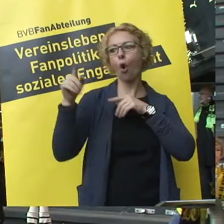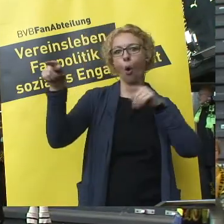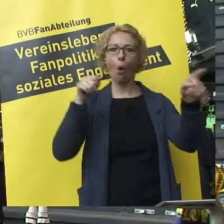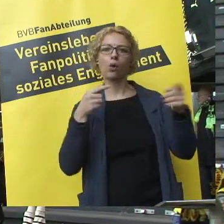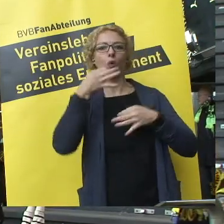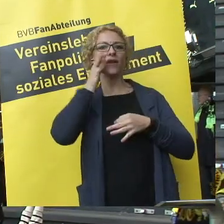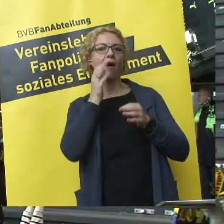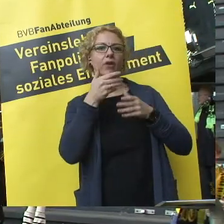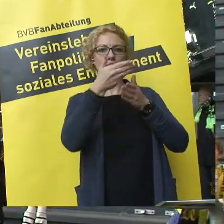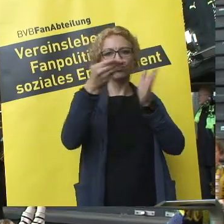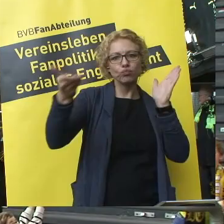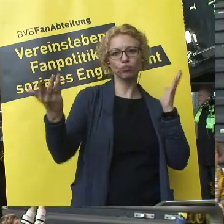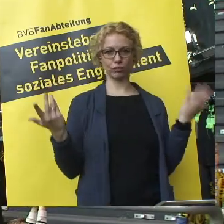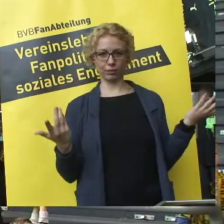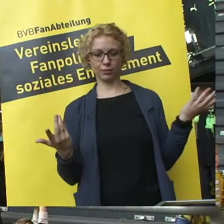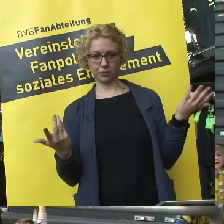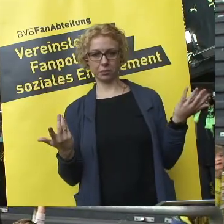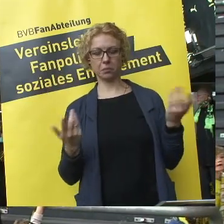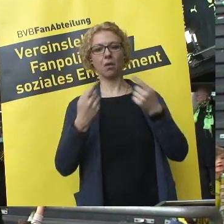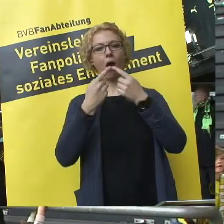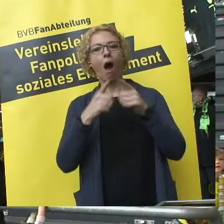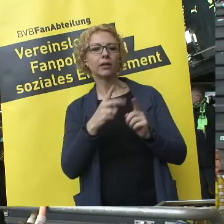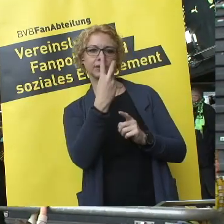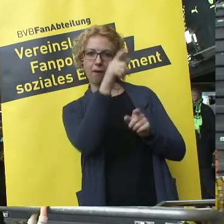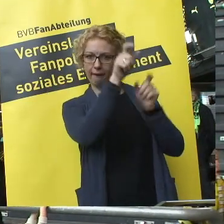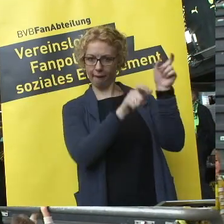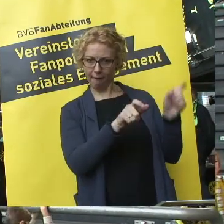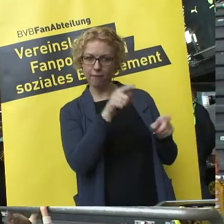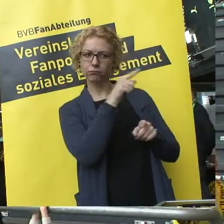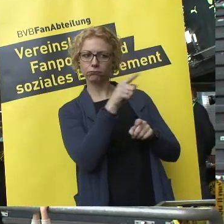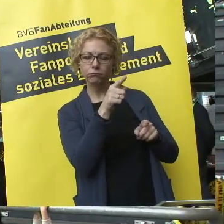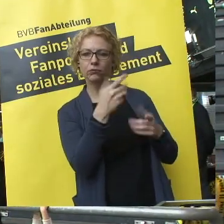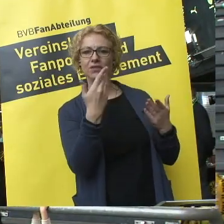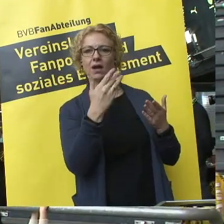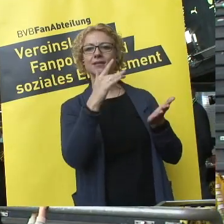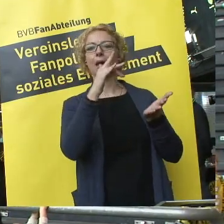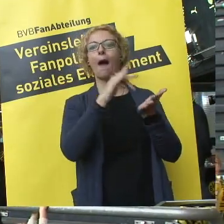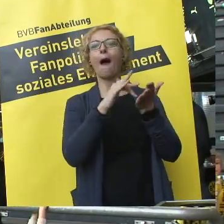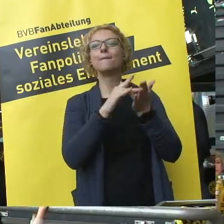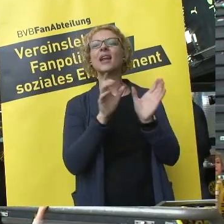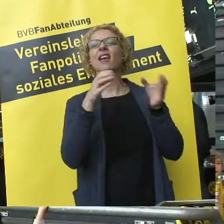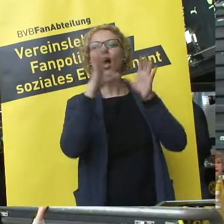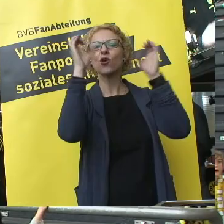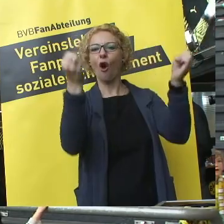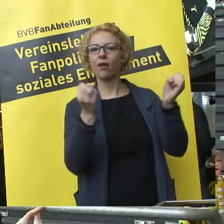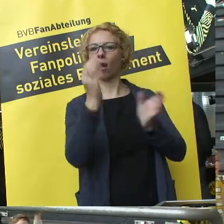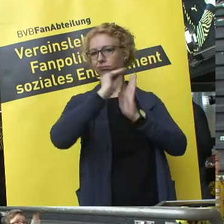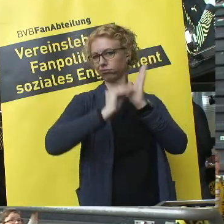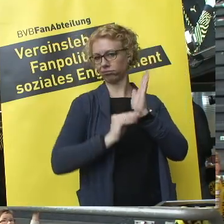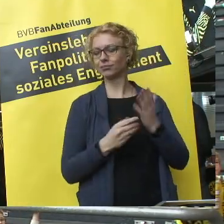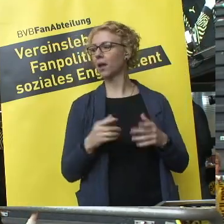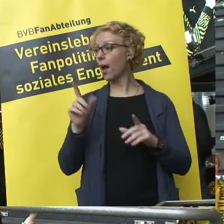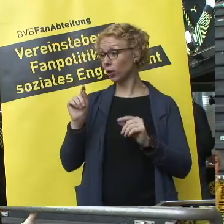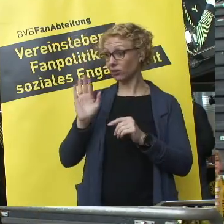Kaffee verteilen und so. Und die anderen 2, die werden die Mittelkreisfahne eintragen. Übernehmt